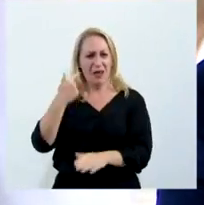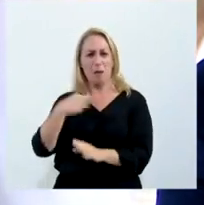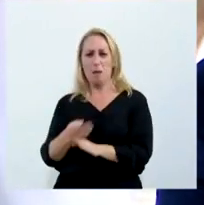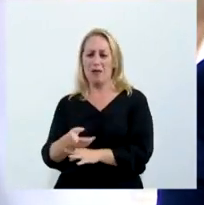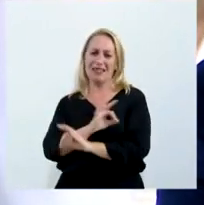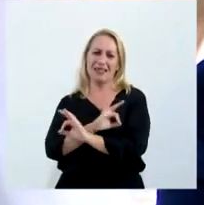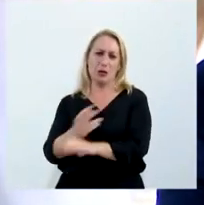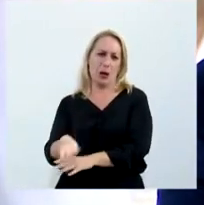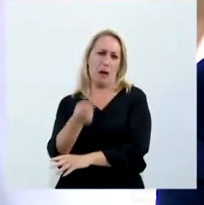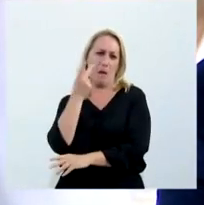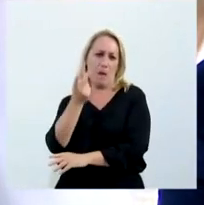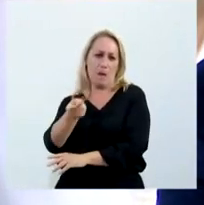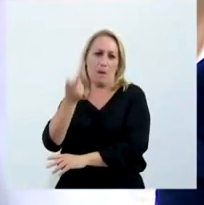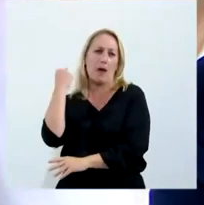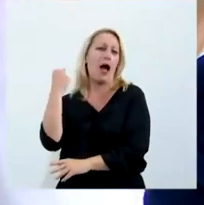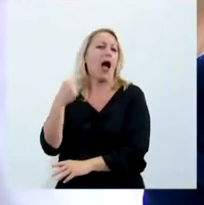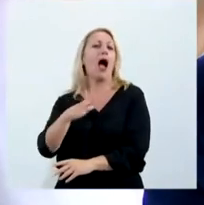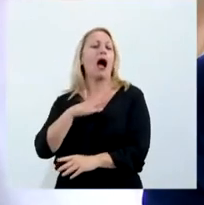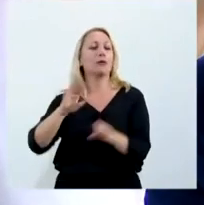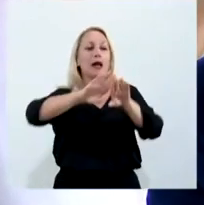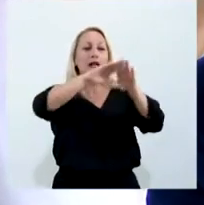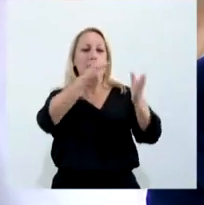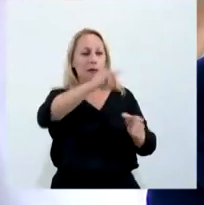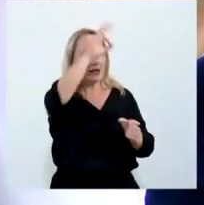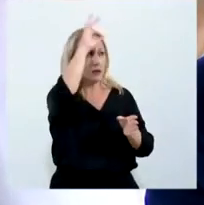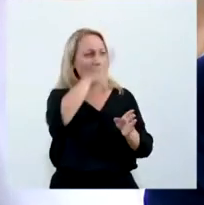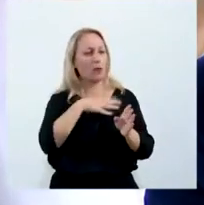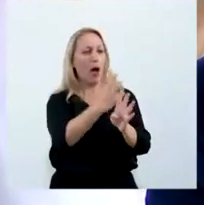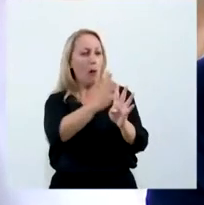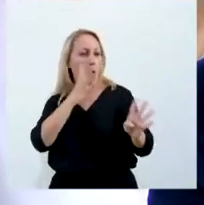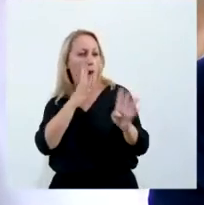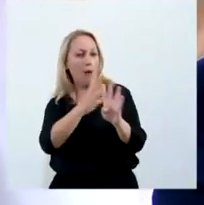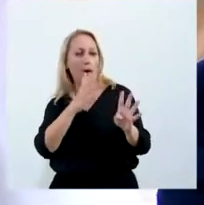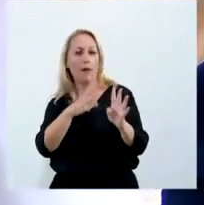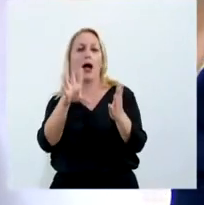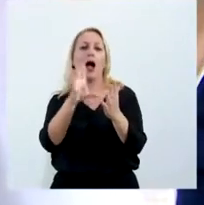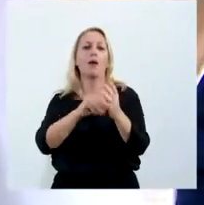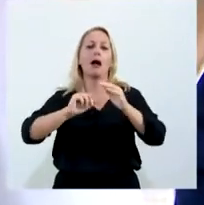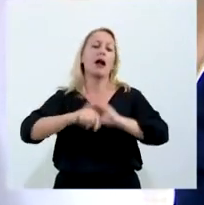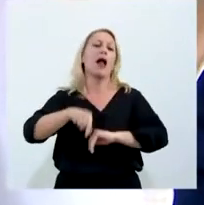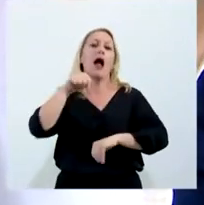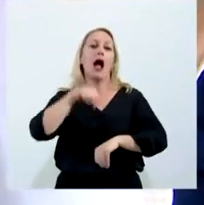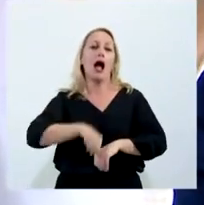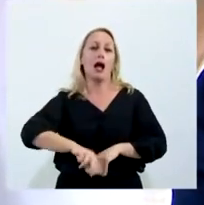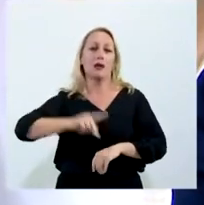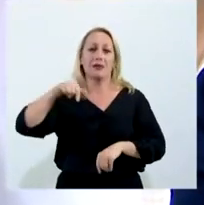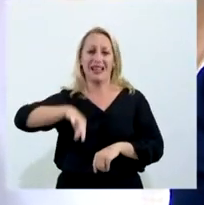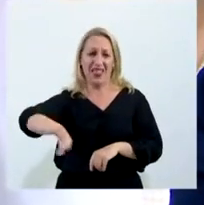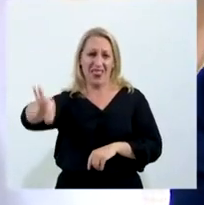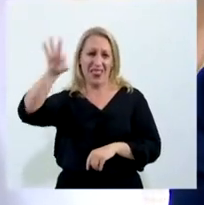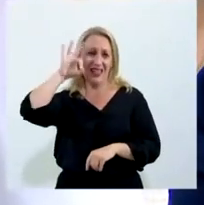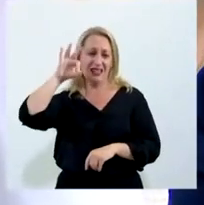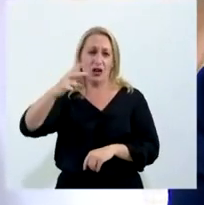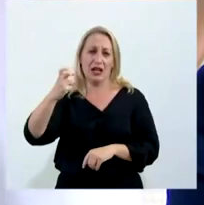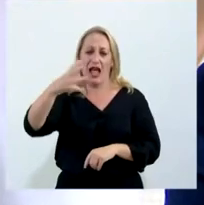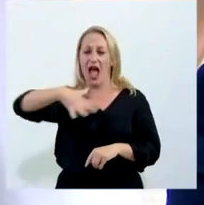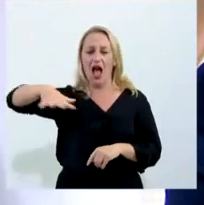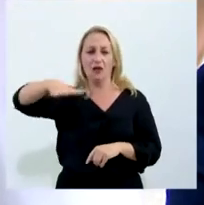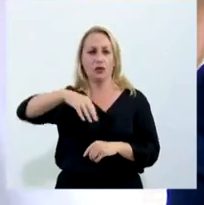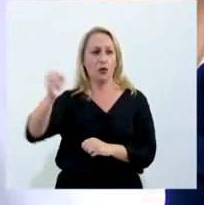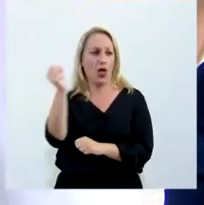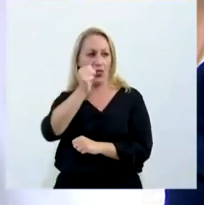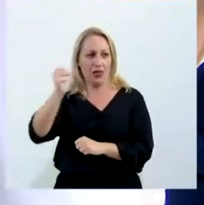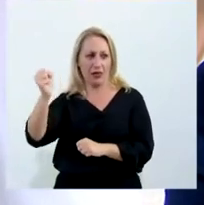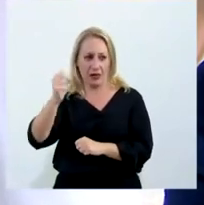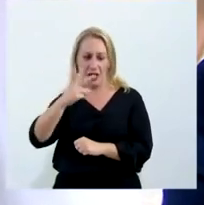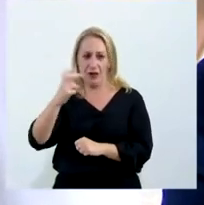διάστημα τις ουρές σε αστυνομικά τμήματα, ένα χαρακτηριστικό παράδειγμα στον δεύτερο μεγαλύτερο δήμο της Θεσσαλονίκης, στον Εύωσμο, στα Δυτικά, που